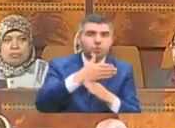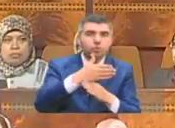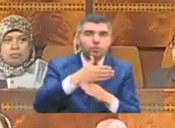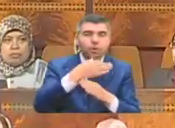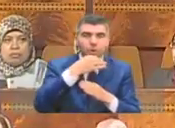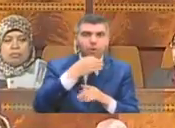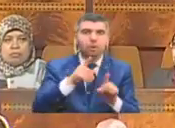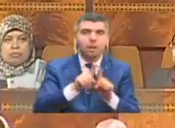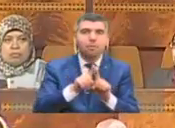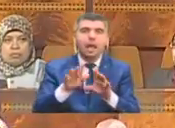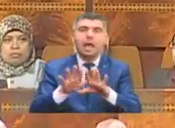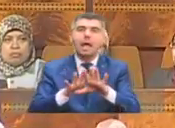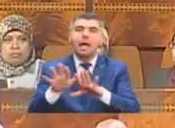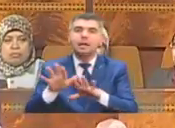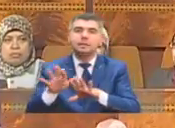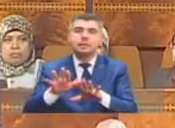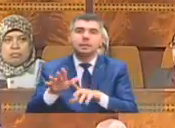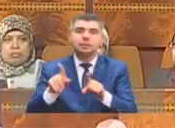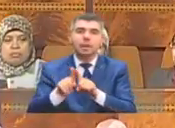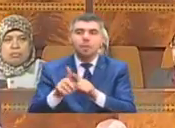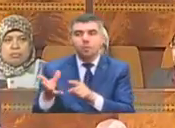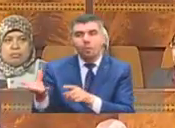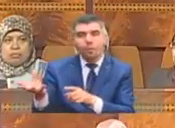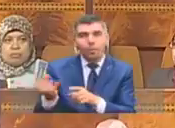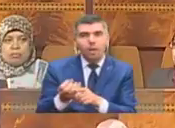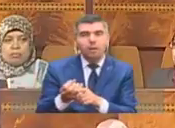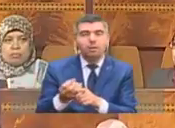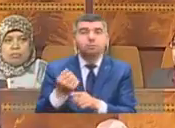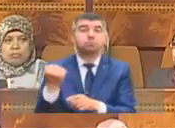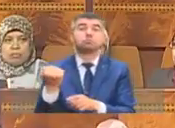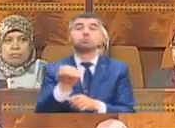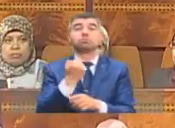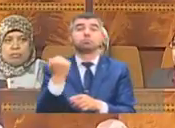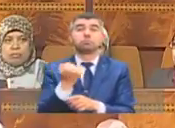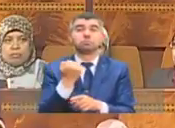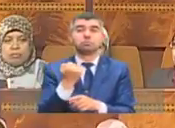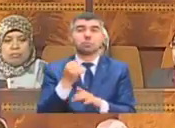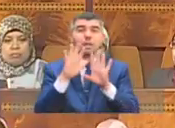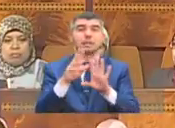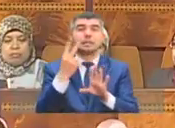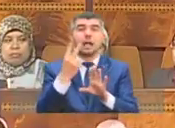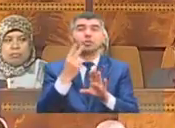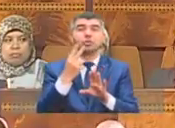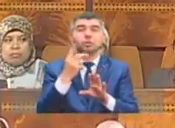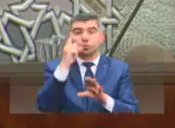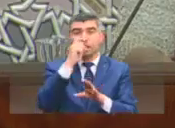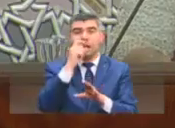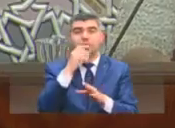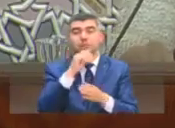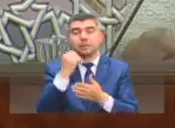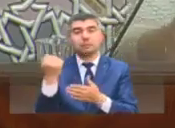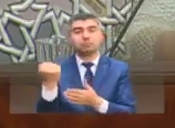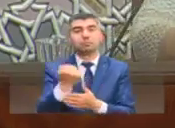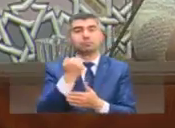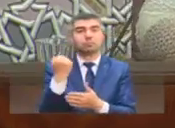من أكادير، من 12 من شهر 12 السيدة الوزيرة ونحن ننتظر، باقي ما جات هذه الآلة من أكادير، وشكرا. شكرا السيد